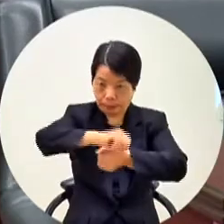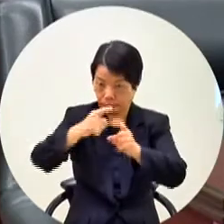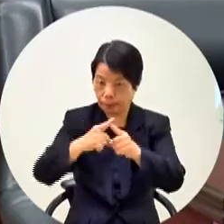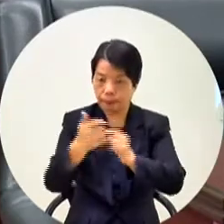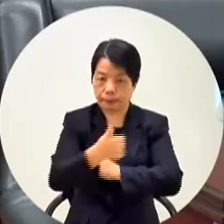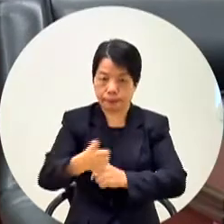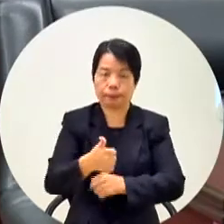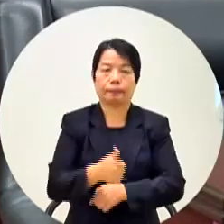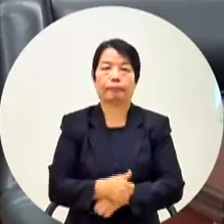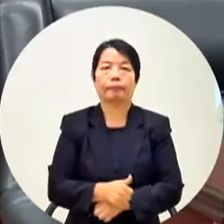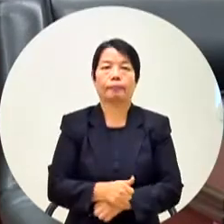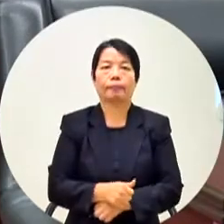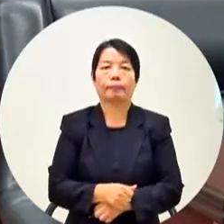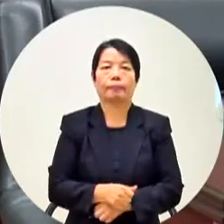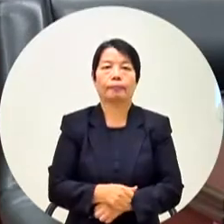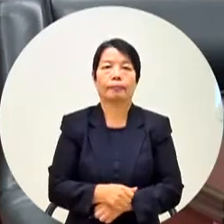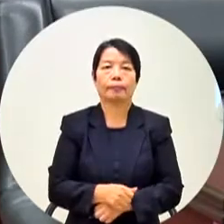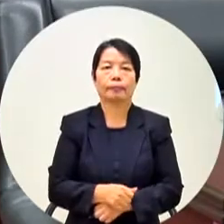长请回答一下，好不好？